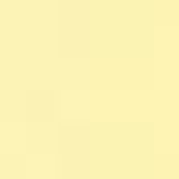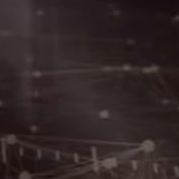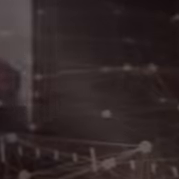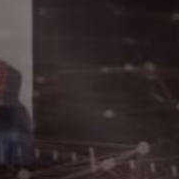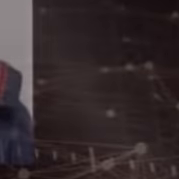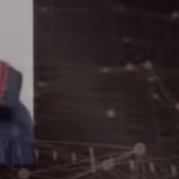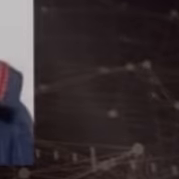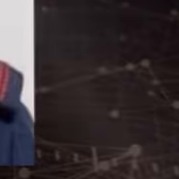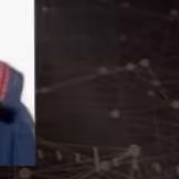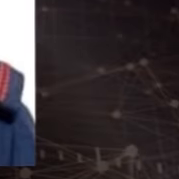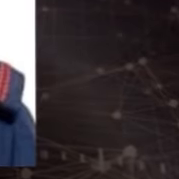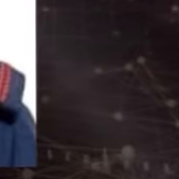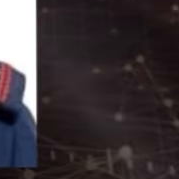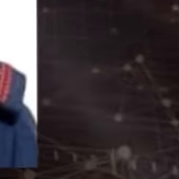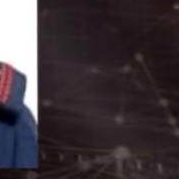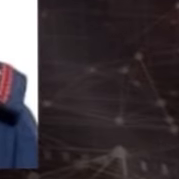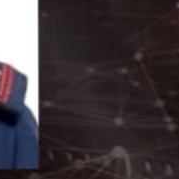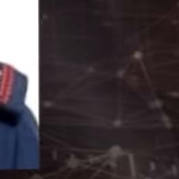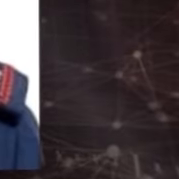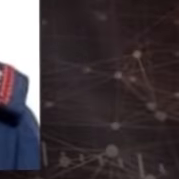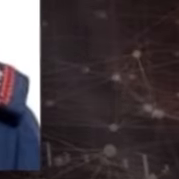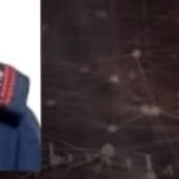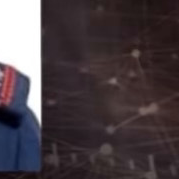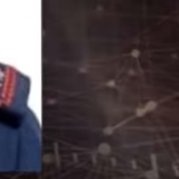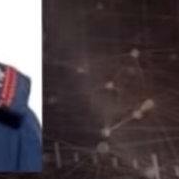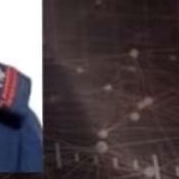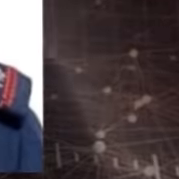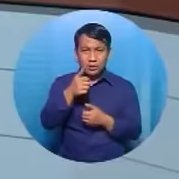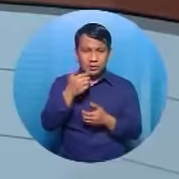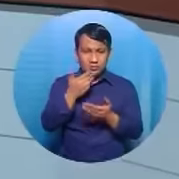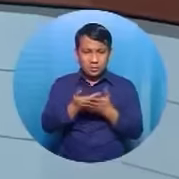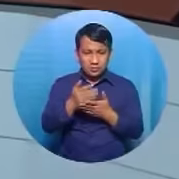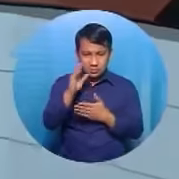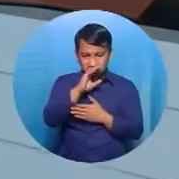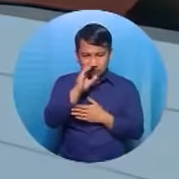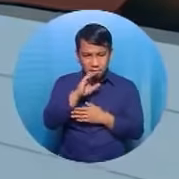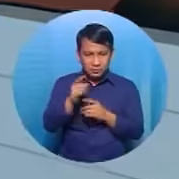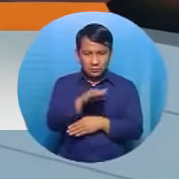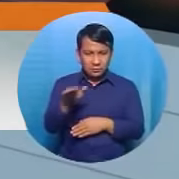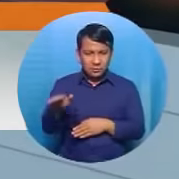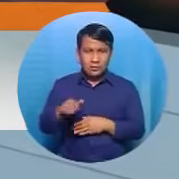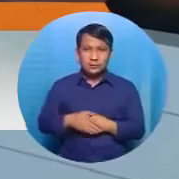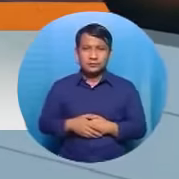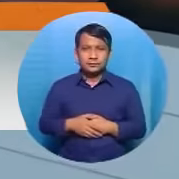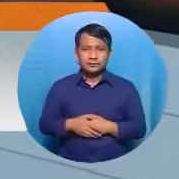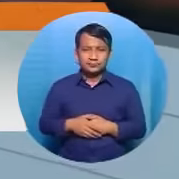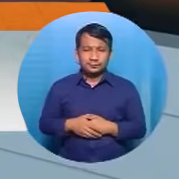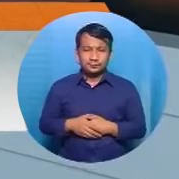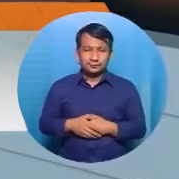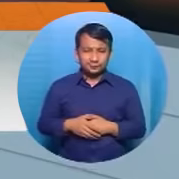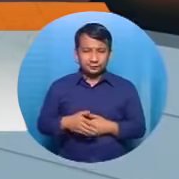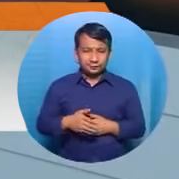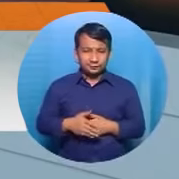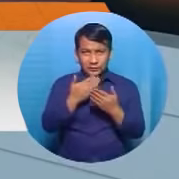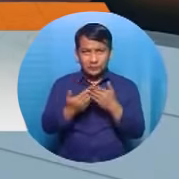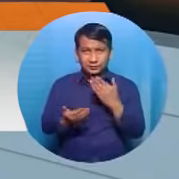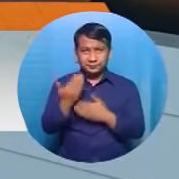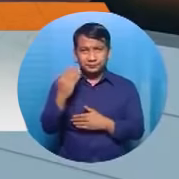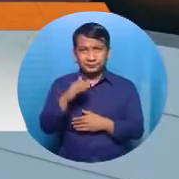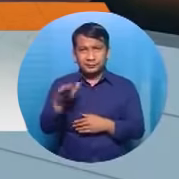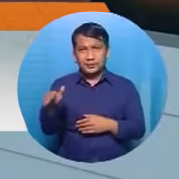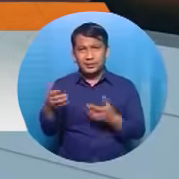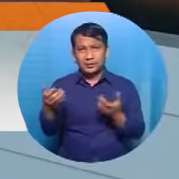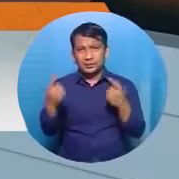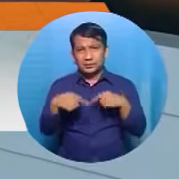sir. Major Eric Gingoyon, Station 1 Commander, Mandaluyong City, Cebu. Magandang hapon po, Major, sir. Good morning, Sir Idol Raffy. Opo.